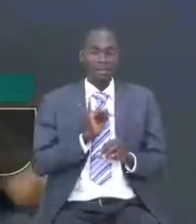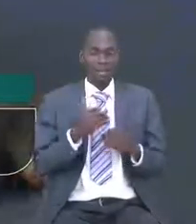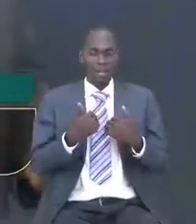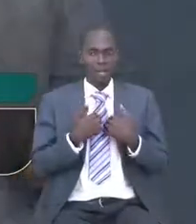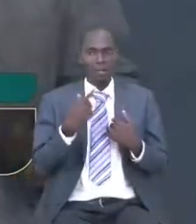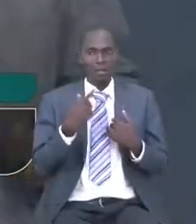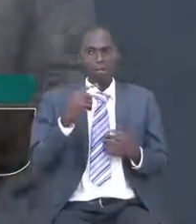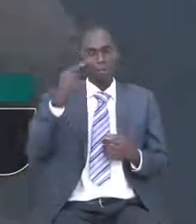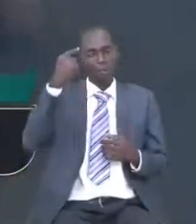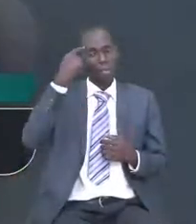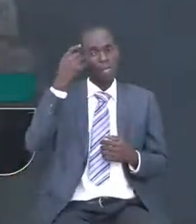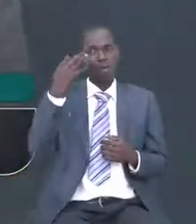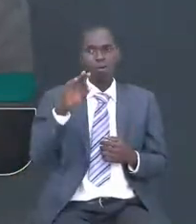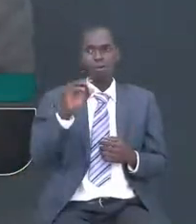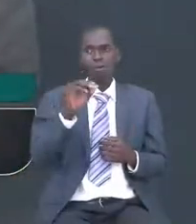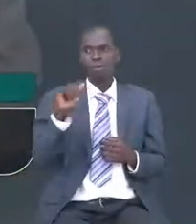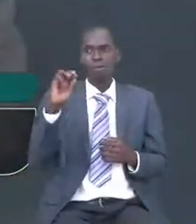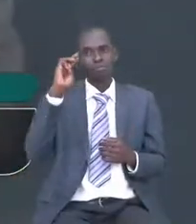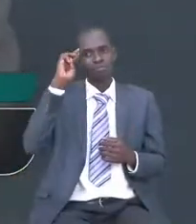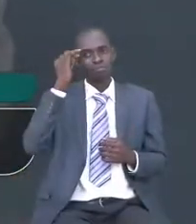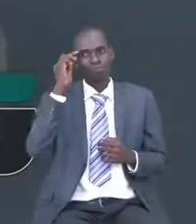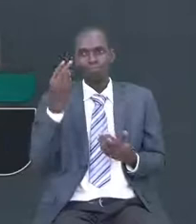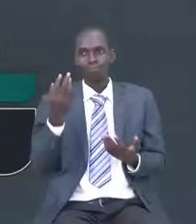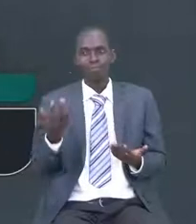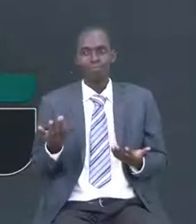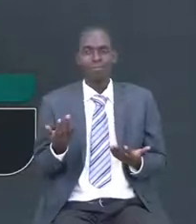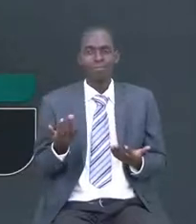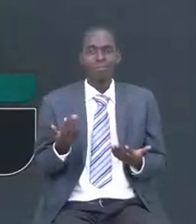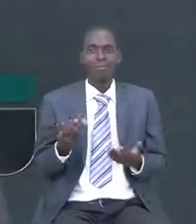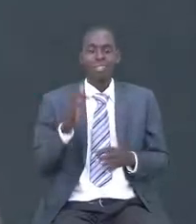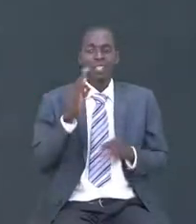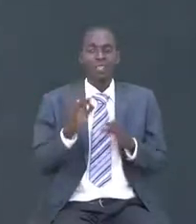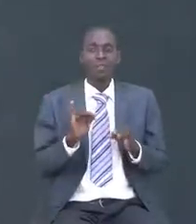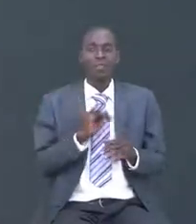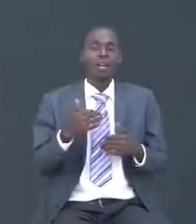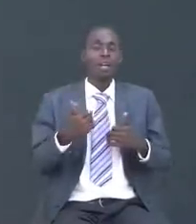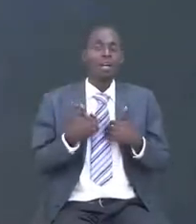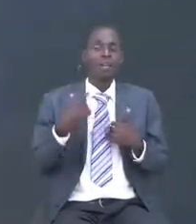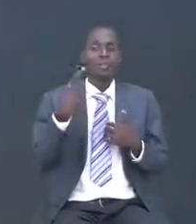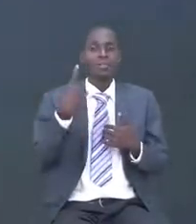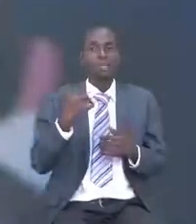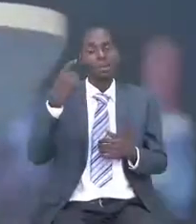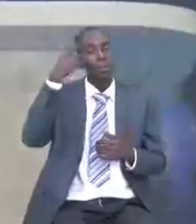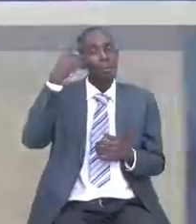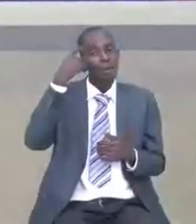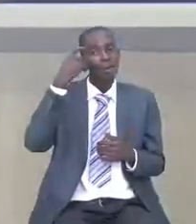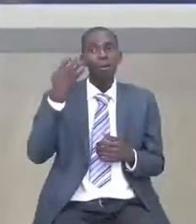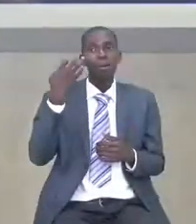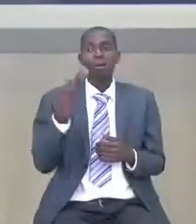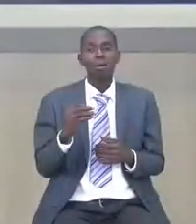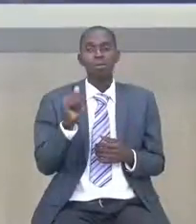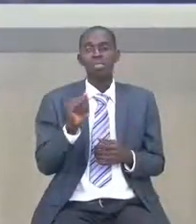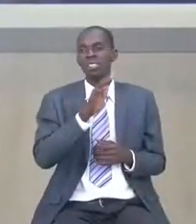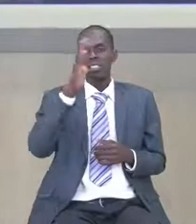médiocre, l'état d'esprit d'un médiocre, si j'ai l'état d'esprit de